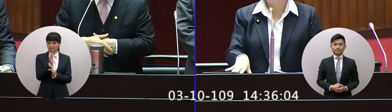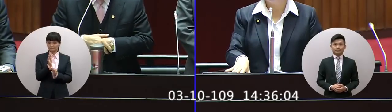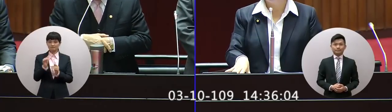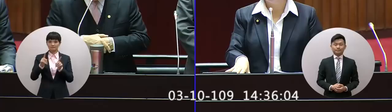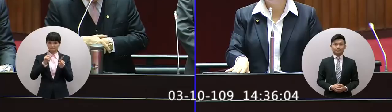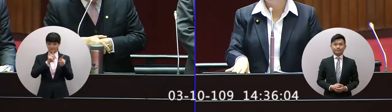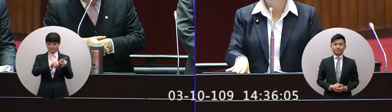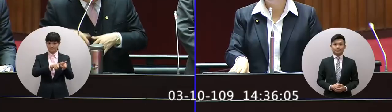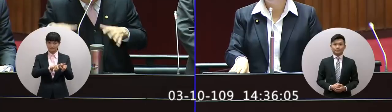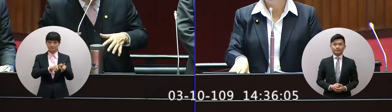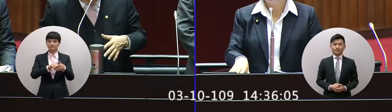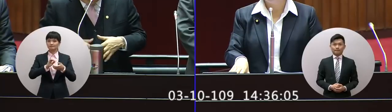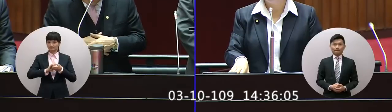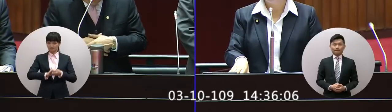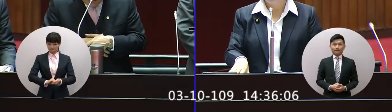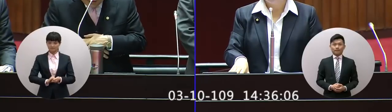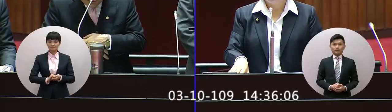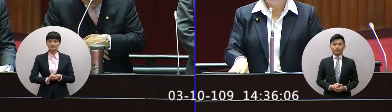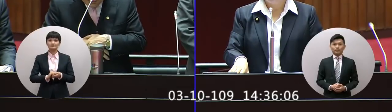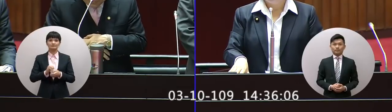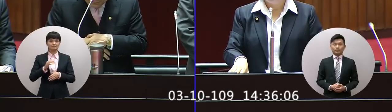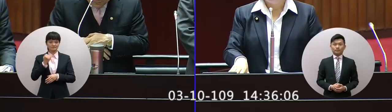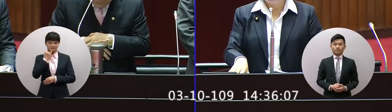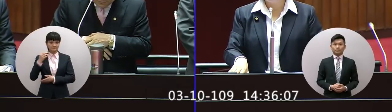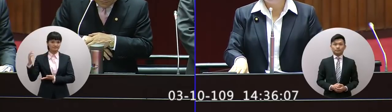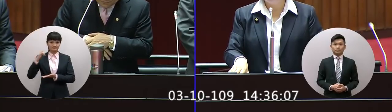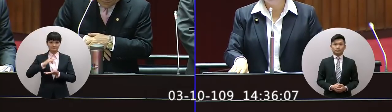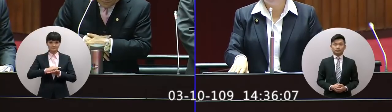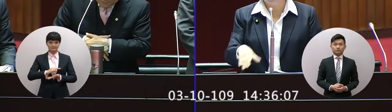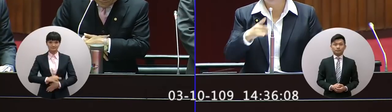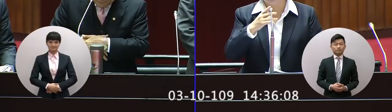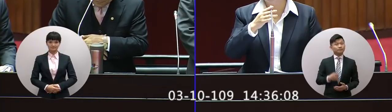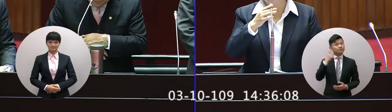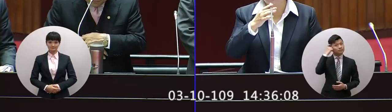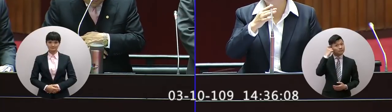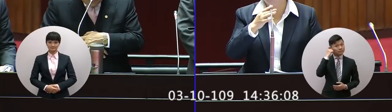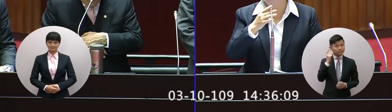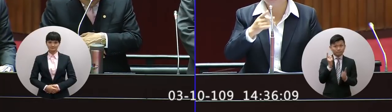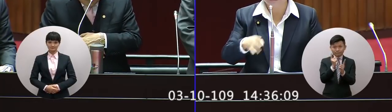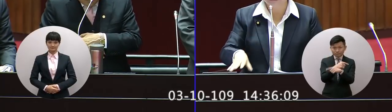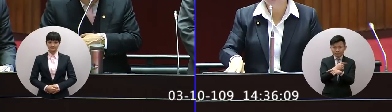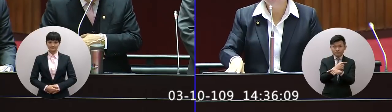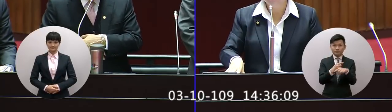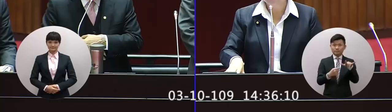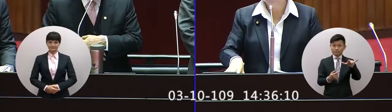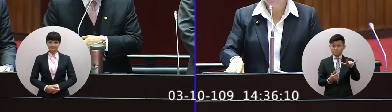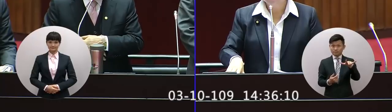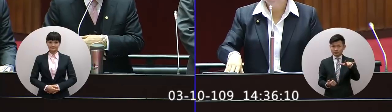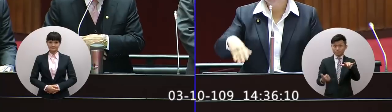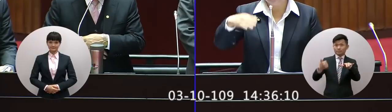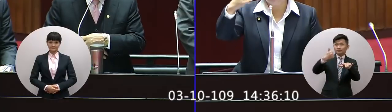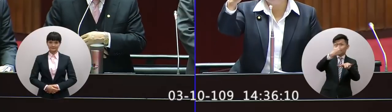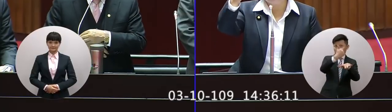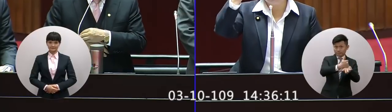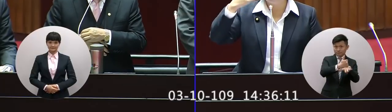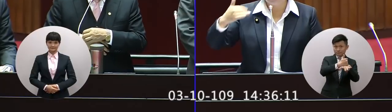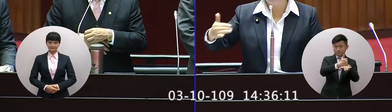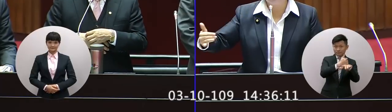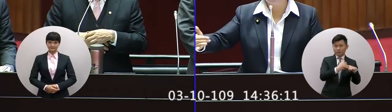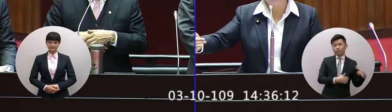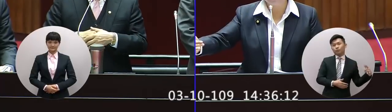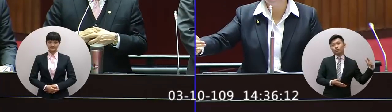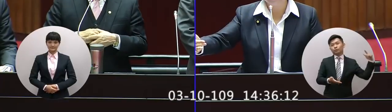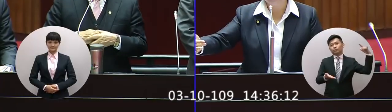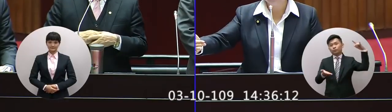照这个标准才可以。 换句话说，从上飞机一直到